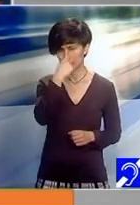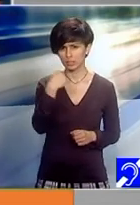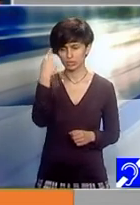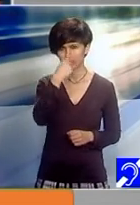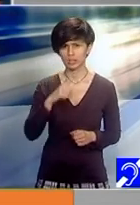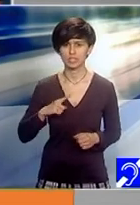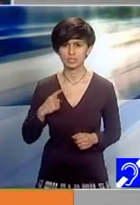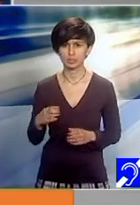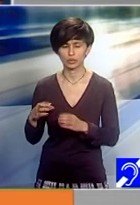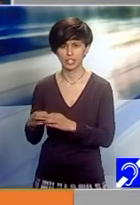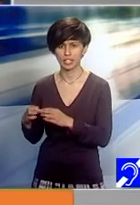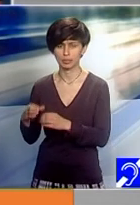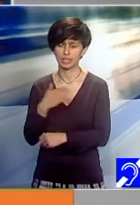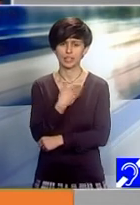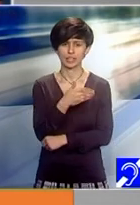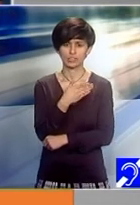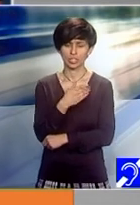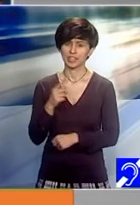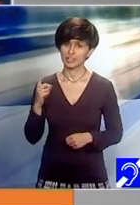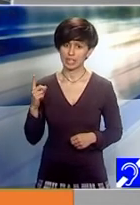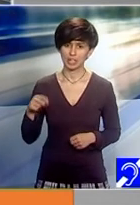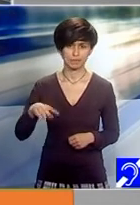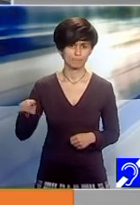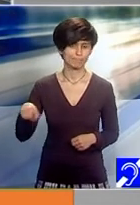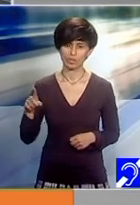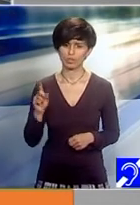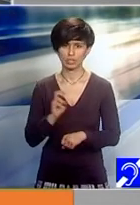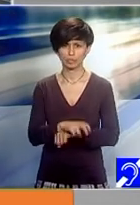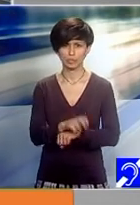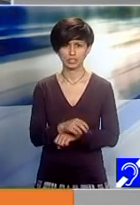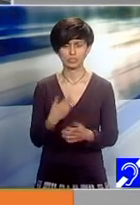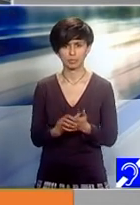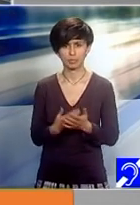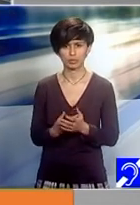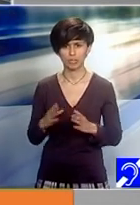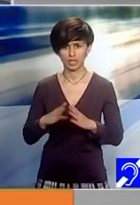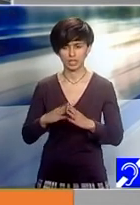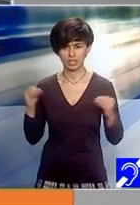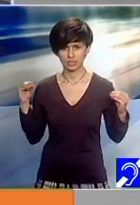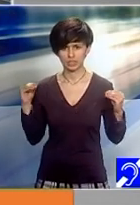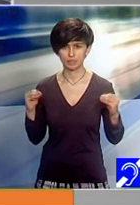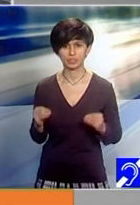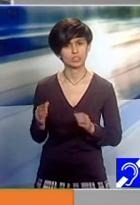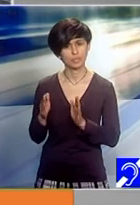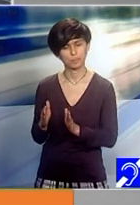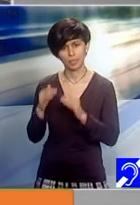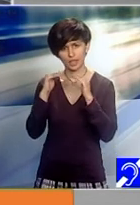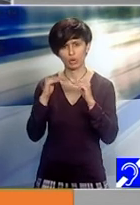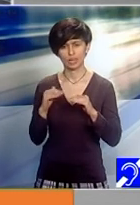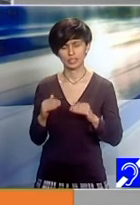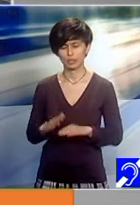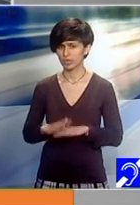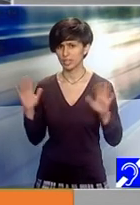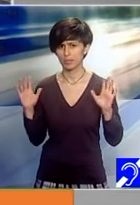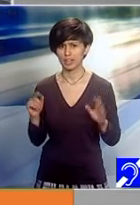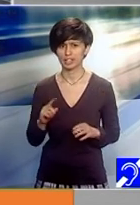echipelor naționale. Dar noi nu participăm pentru că ne lipsește o categorie mare și nu are sens să